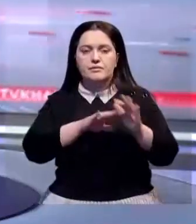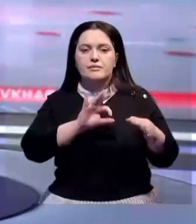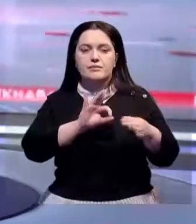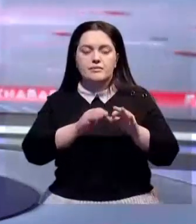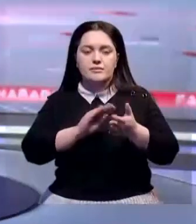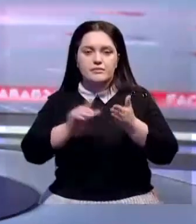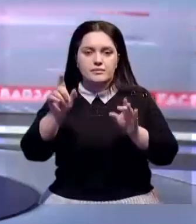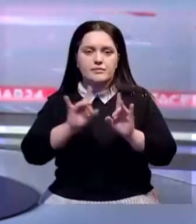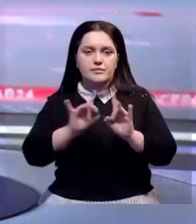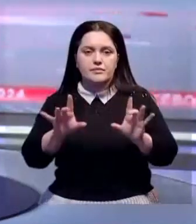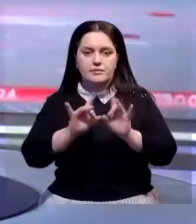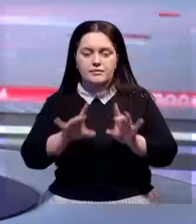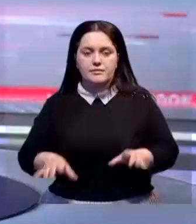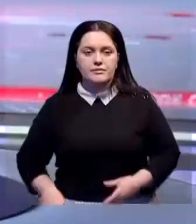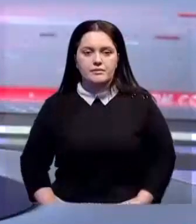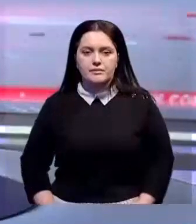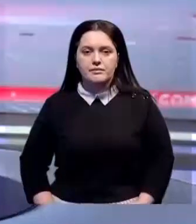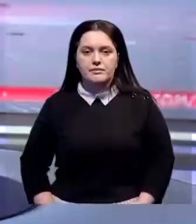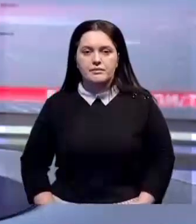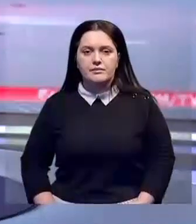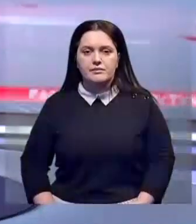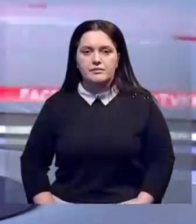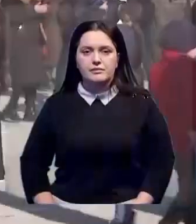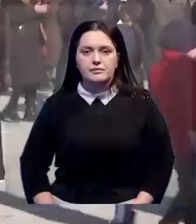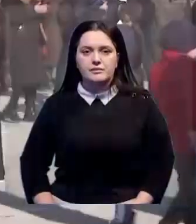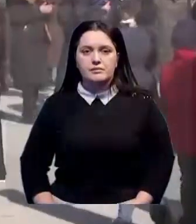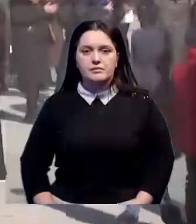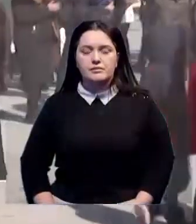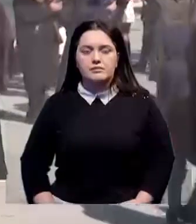интересной развлекательной программой. Подробности у Гульдана Кале.